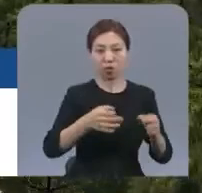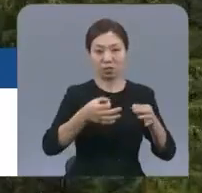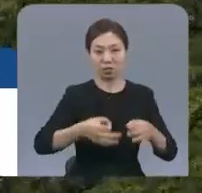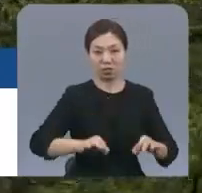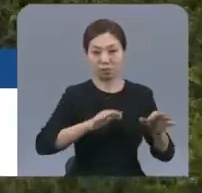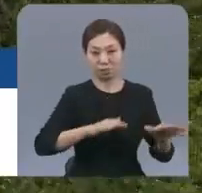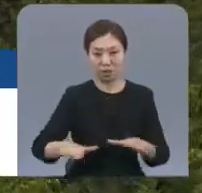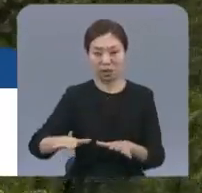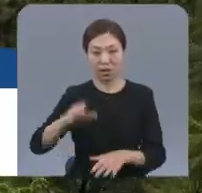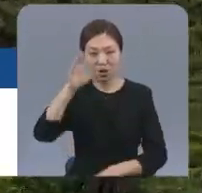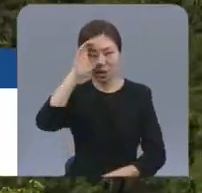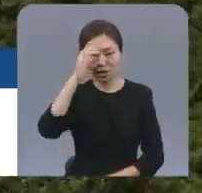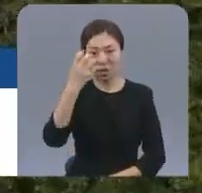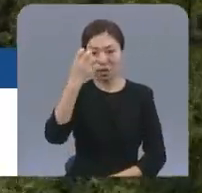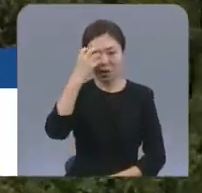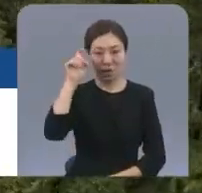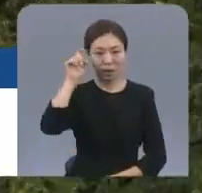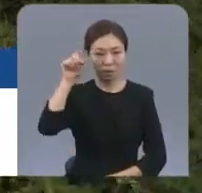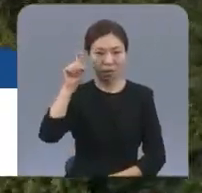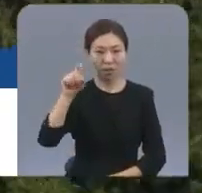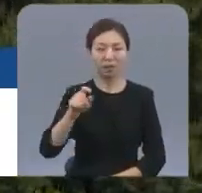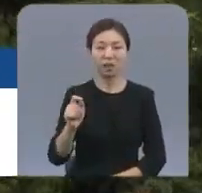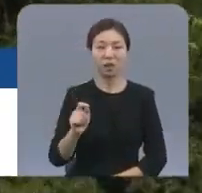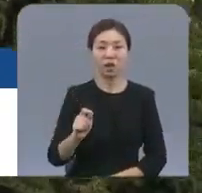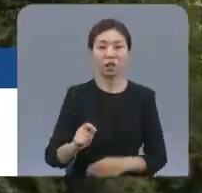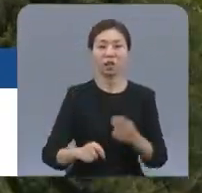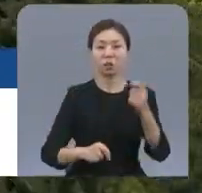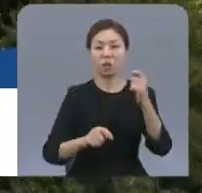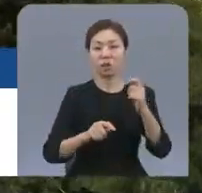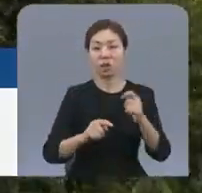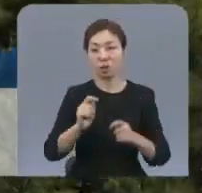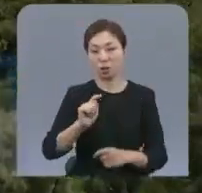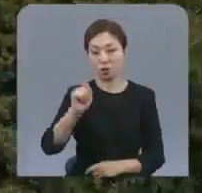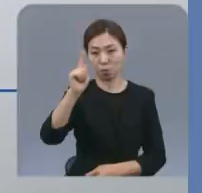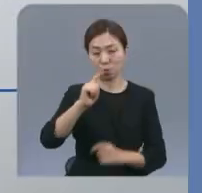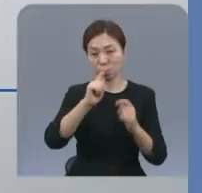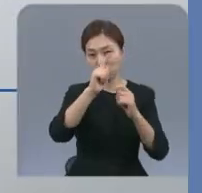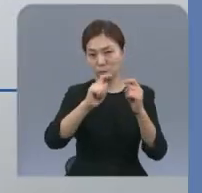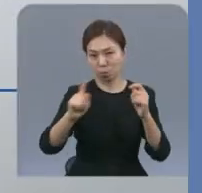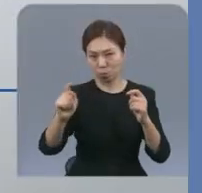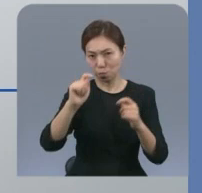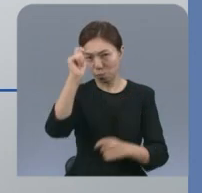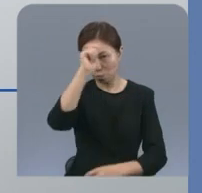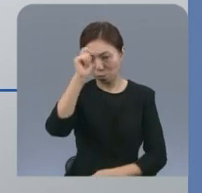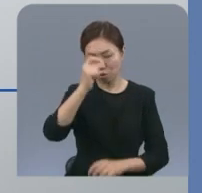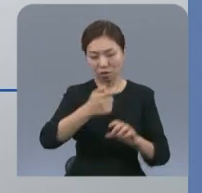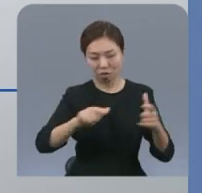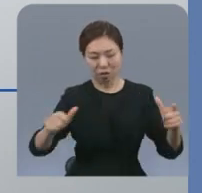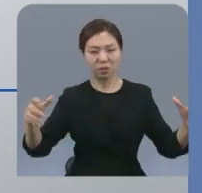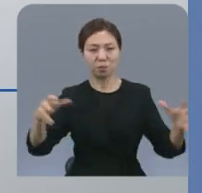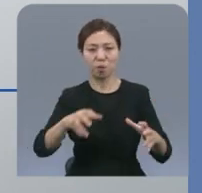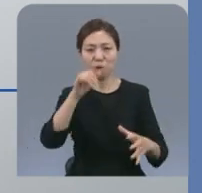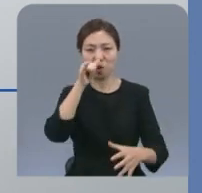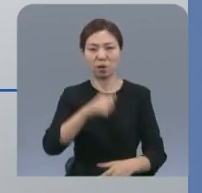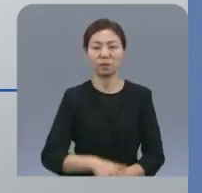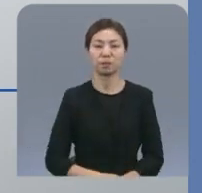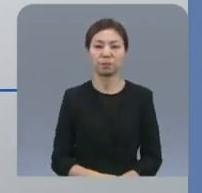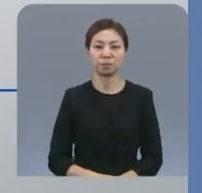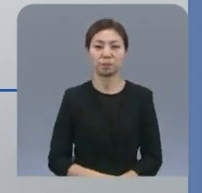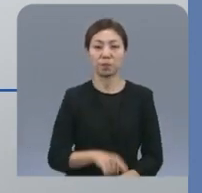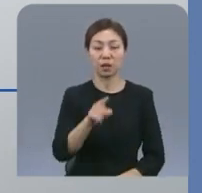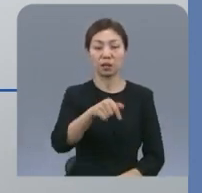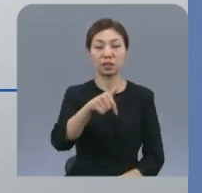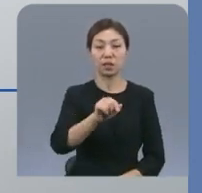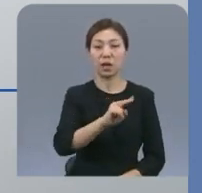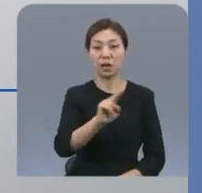phân bố tại khu vực yangnam bao gồm các thành phố Busan teku usan tỉnh Nam và Bắc trong giang và khu vực khu Nam bao